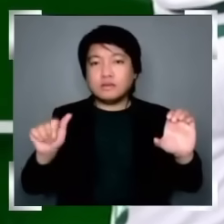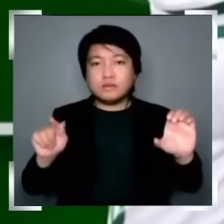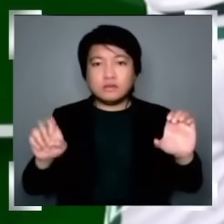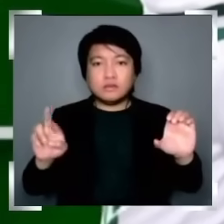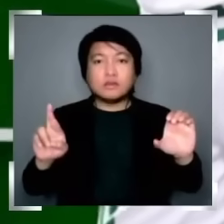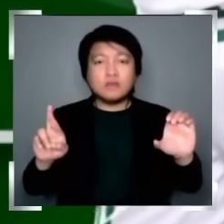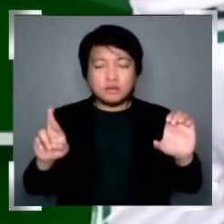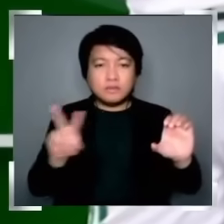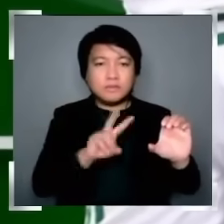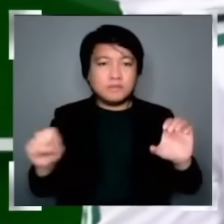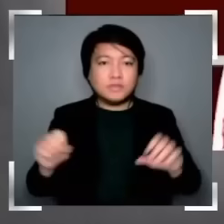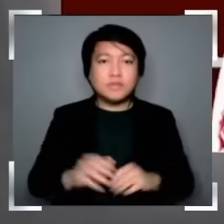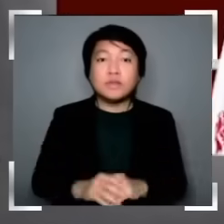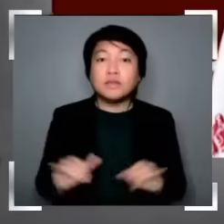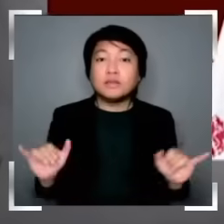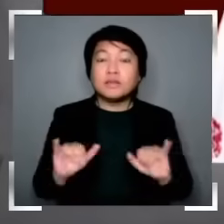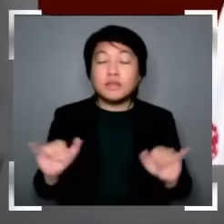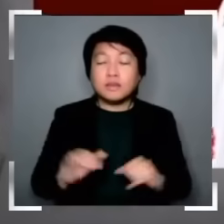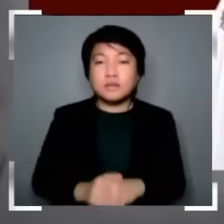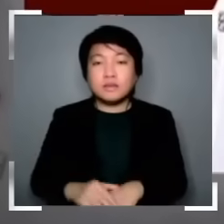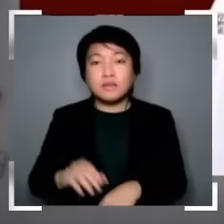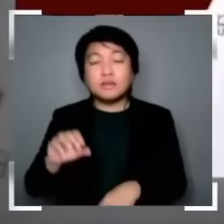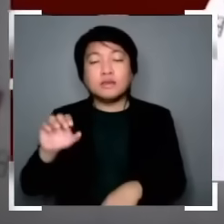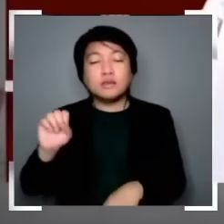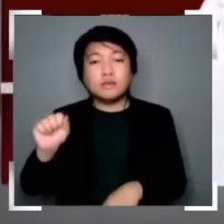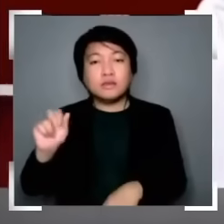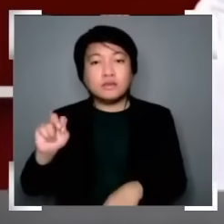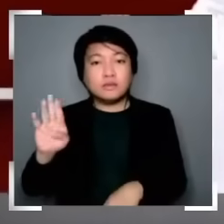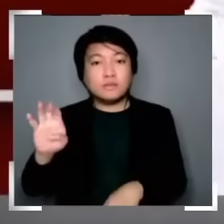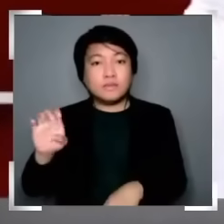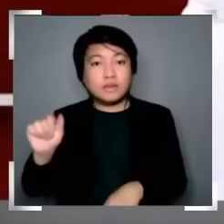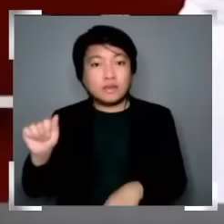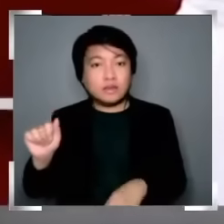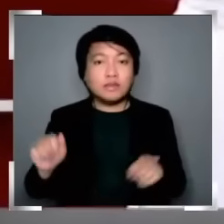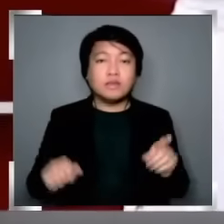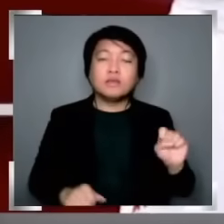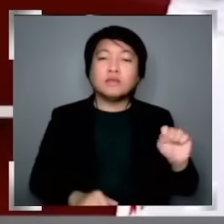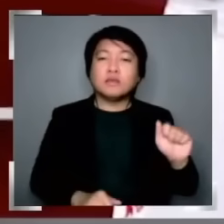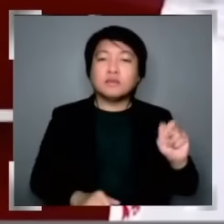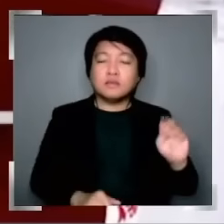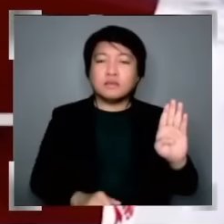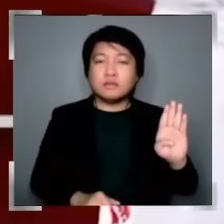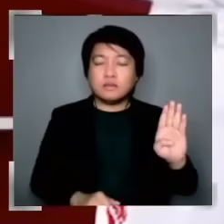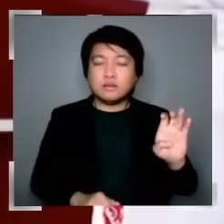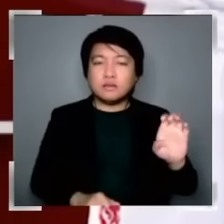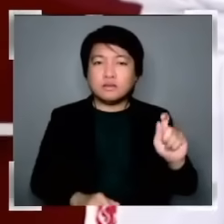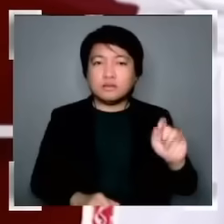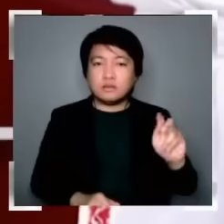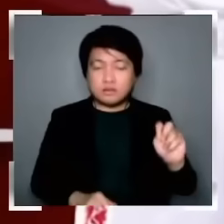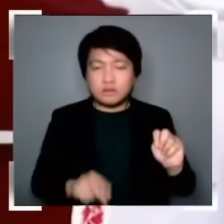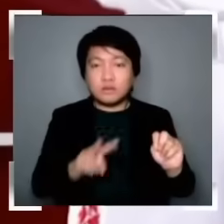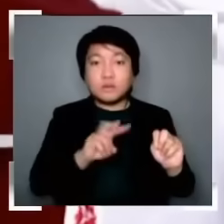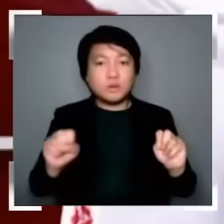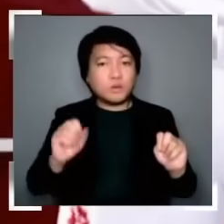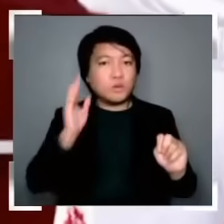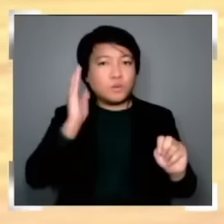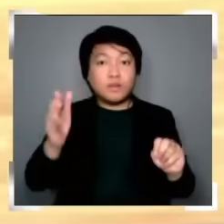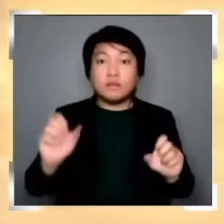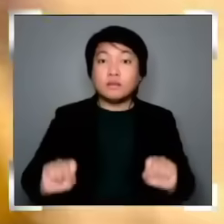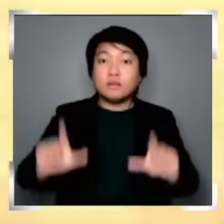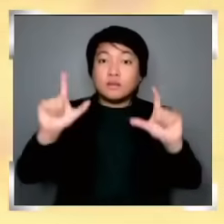San Beda Red Lions at San Sebastian Golden Stags. Ang lahat ng yan, mapapanood live sa